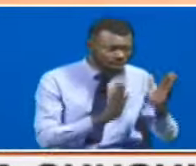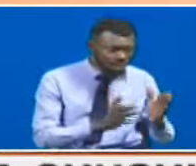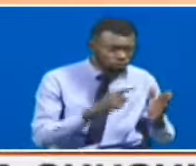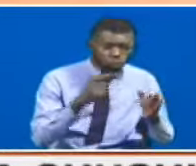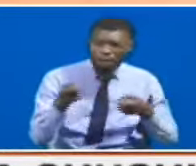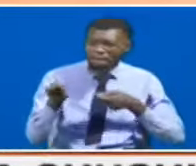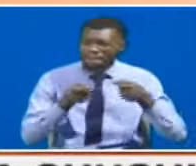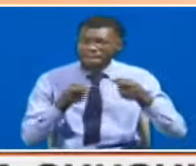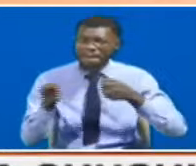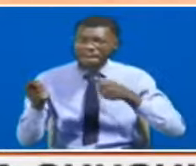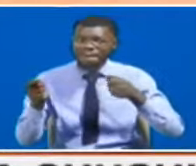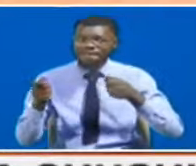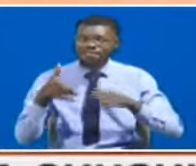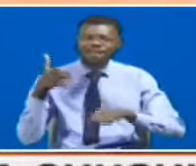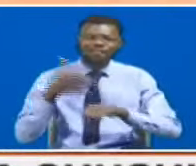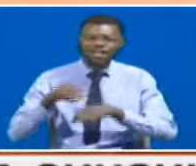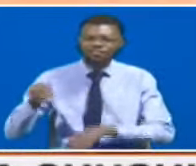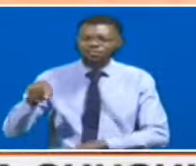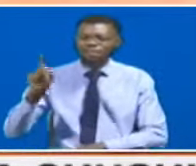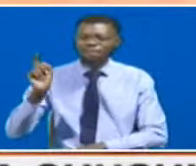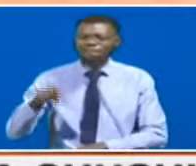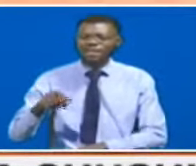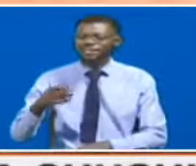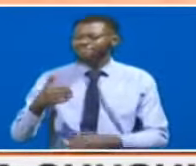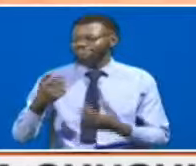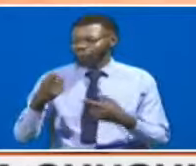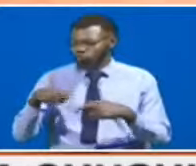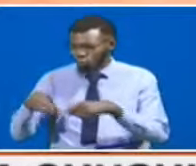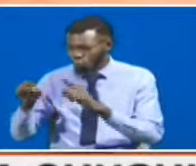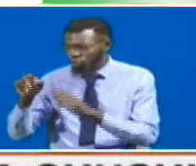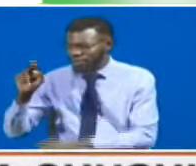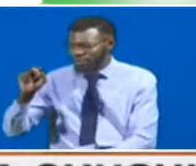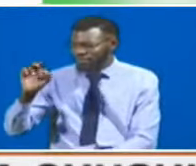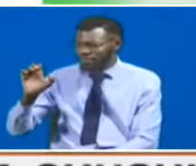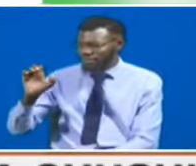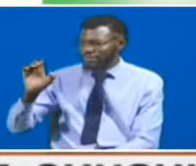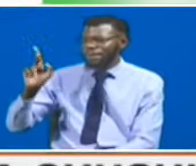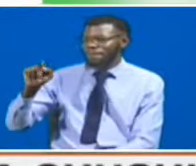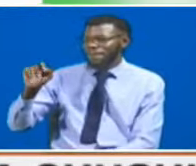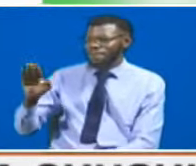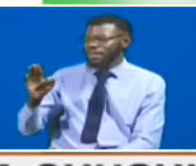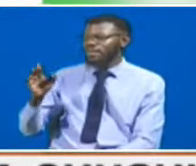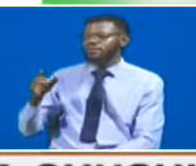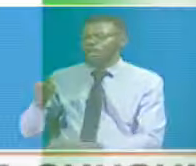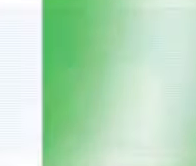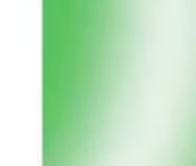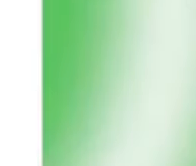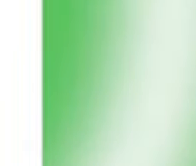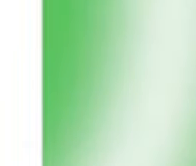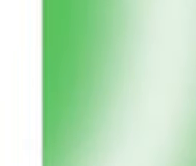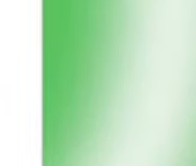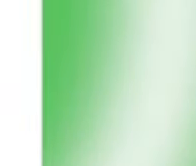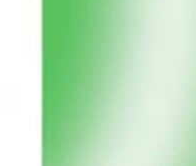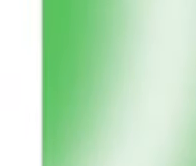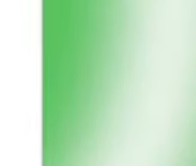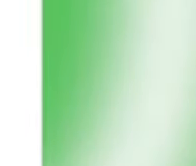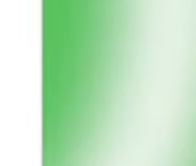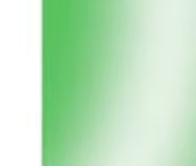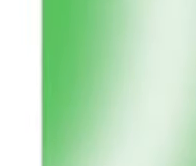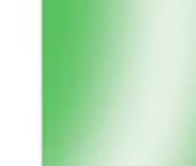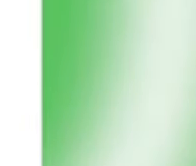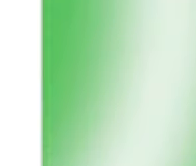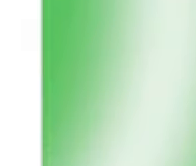ghushi waende nyingine kwenye magala ya NCPB. Patel aliambiwa kuwa taarifa aliyofaa